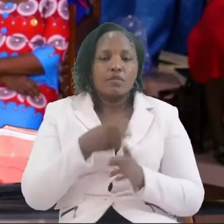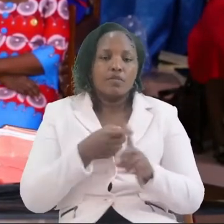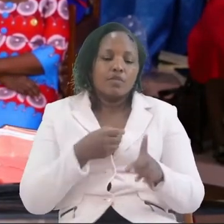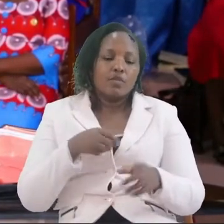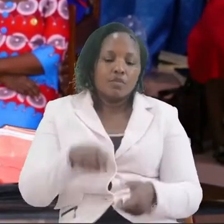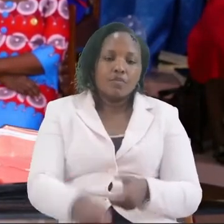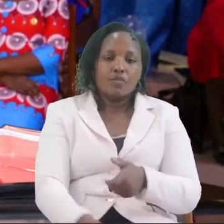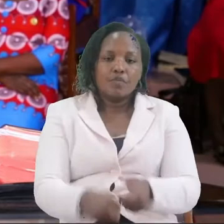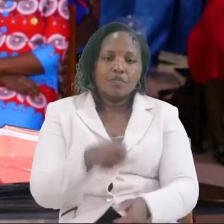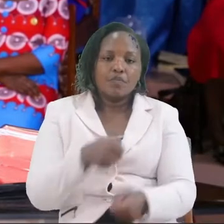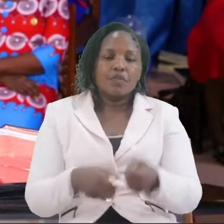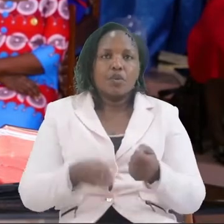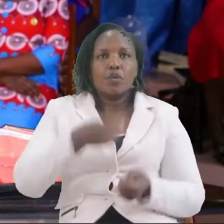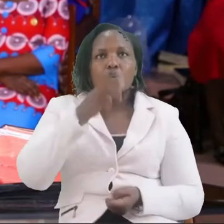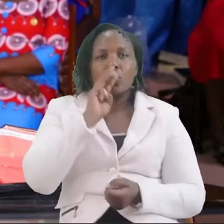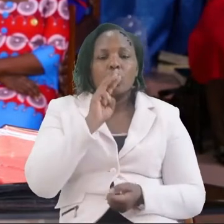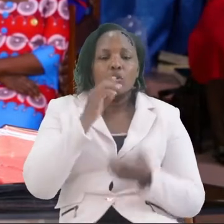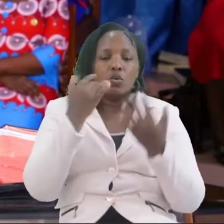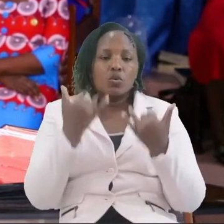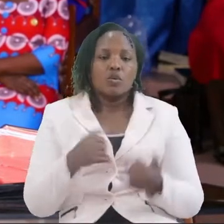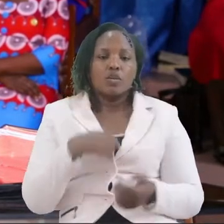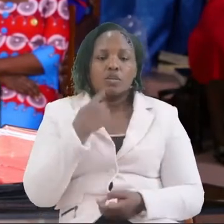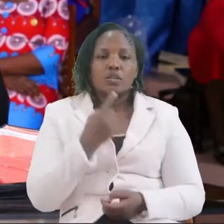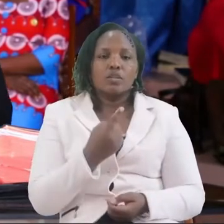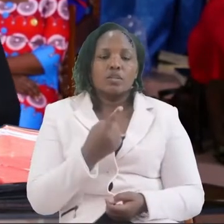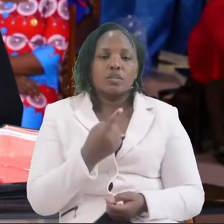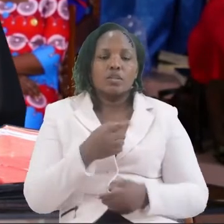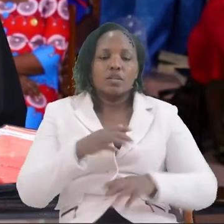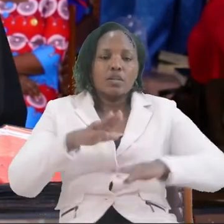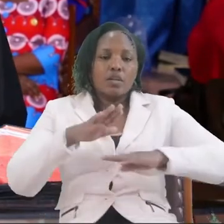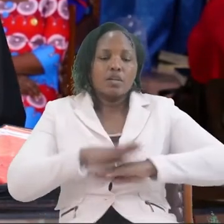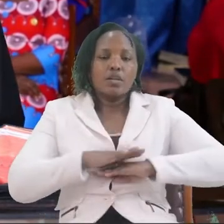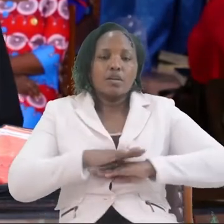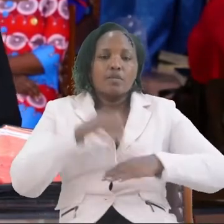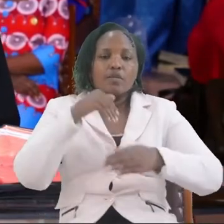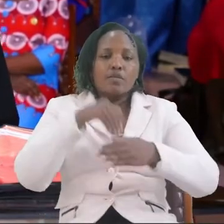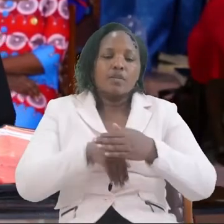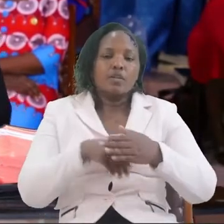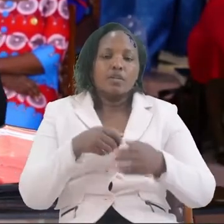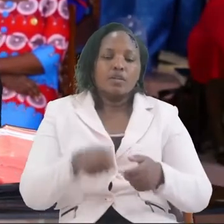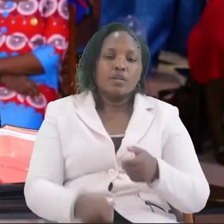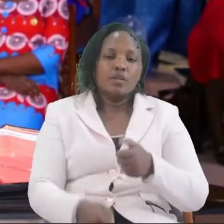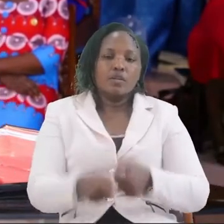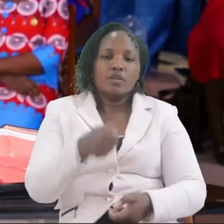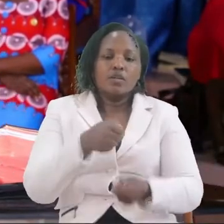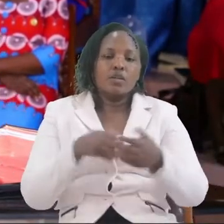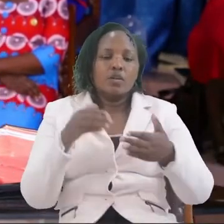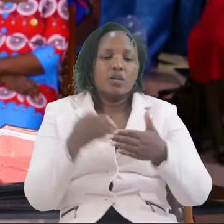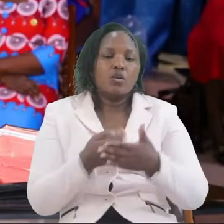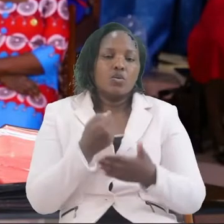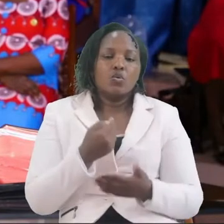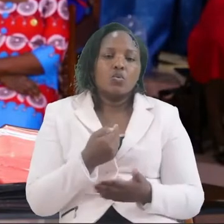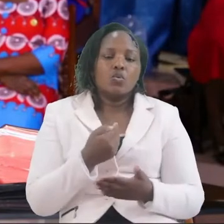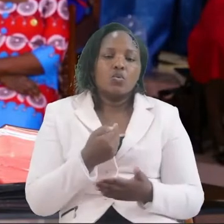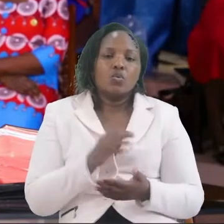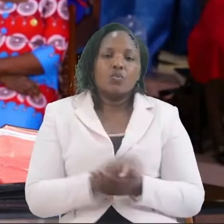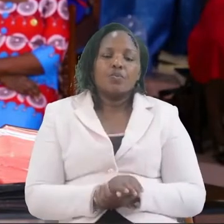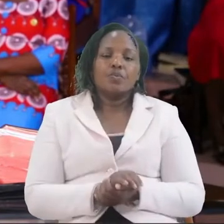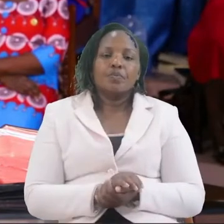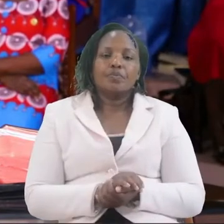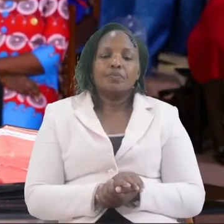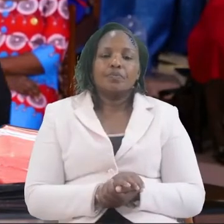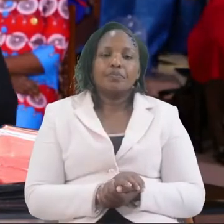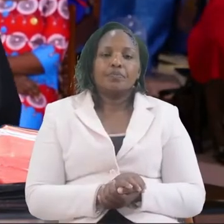Na leo tunasema ni kuridhika katika kizima kipya. Kuridhika